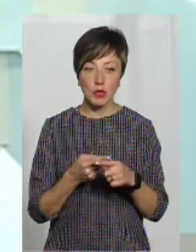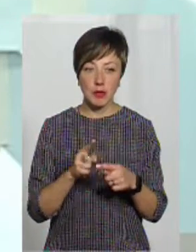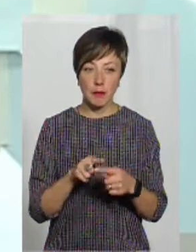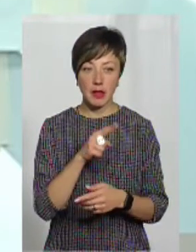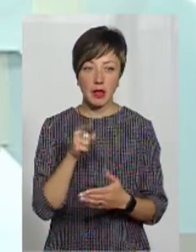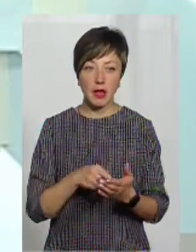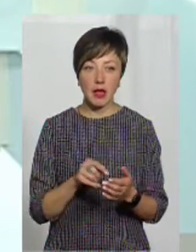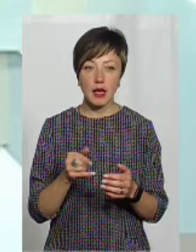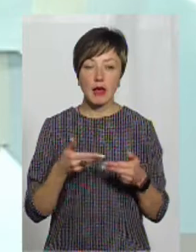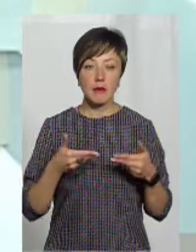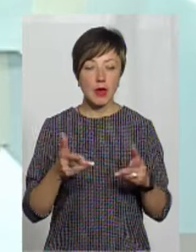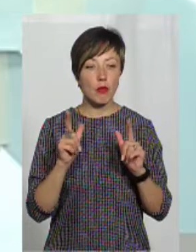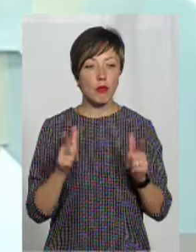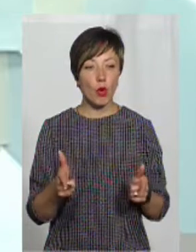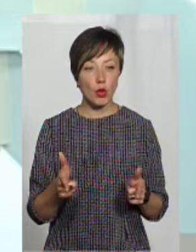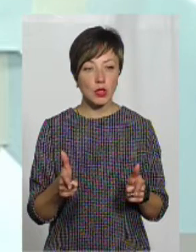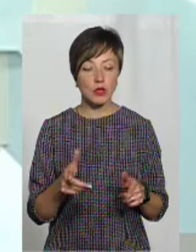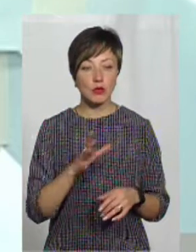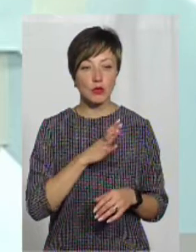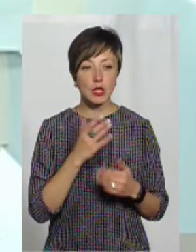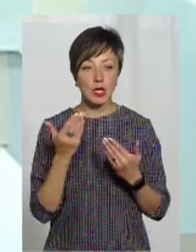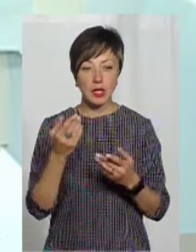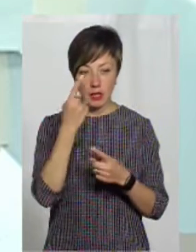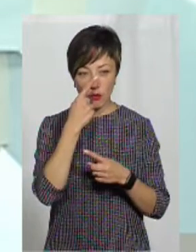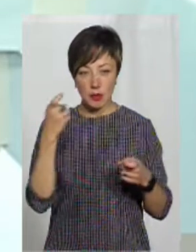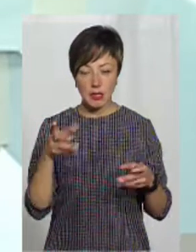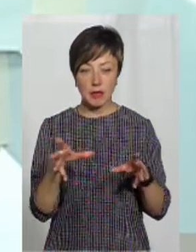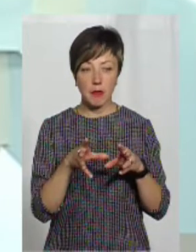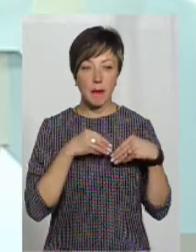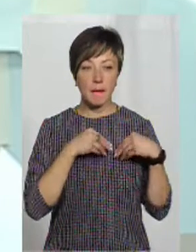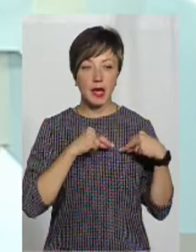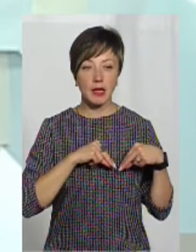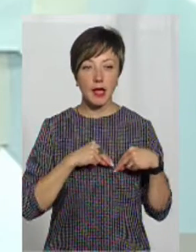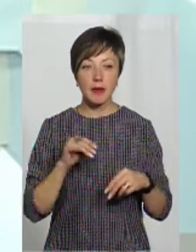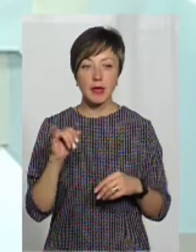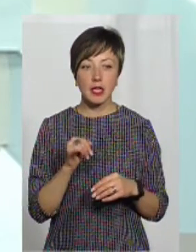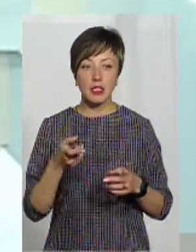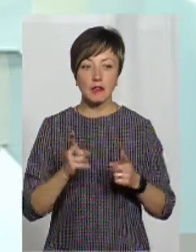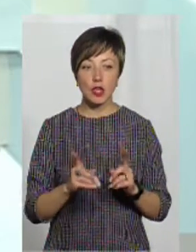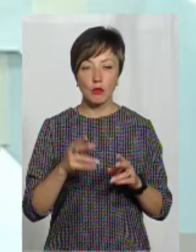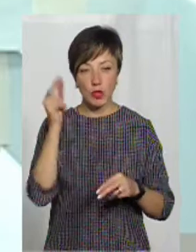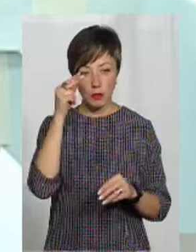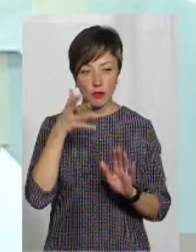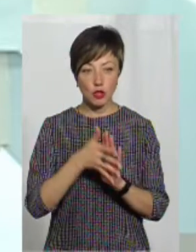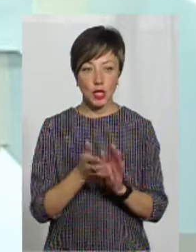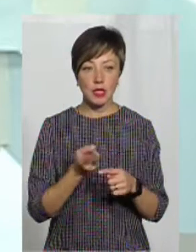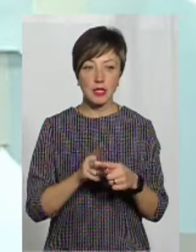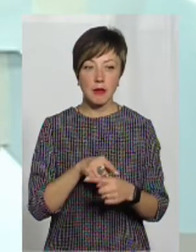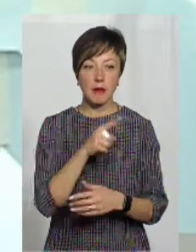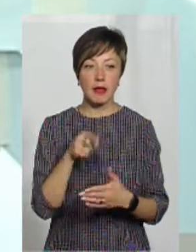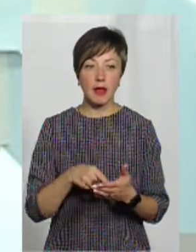питання. І ми погодилися бути їхніми інформаційними партнерами. І, звичайно, ми будемо вивчати це